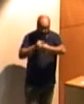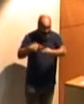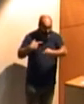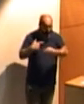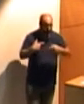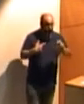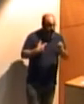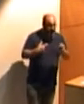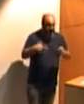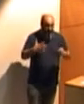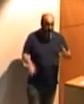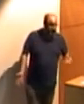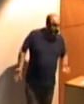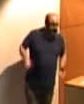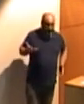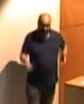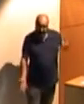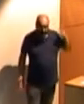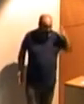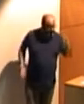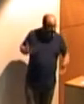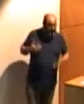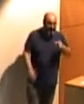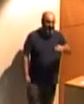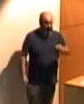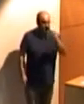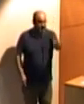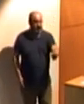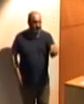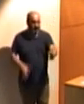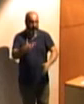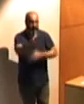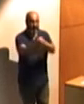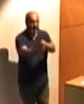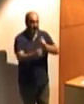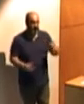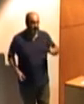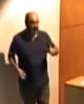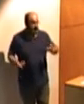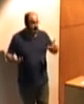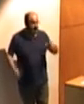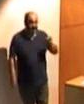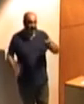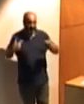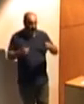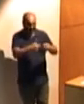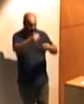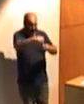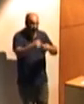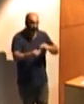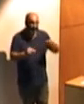peu se réfléchir ils ne sont pas adaptables on peut plus s'adapte à rien ils ont même pas ses dadas